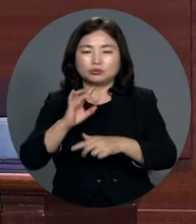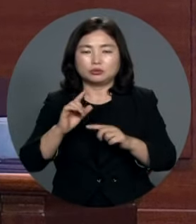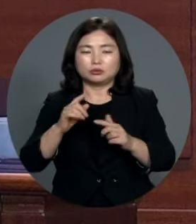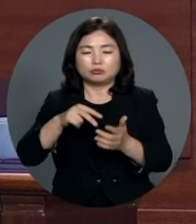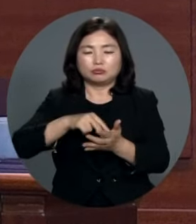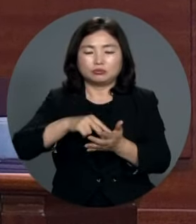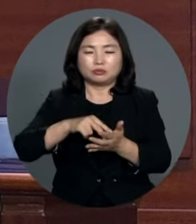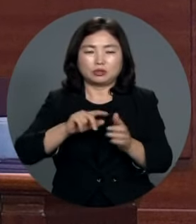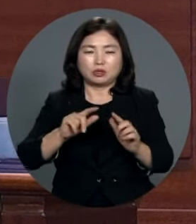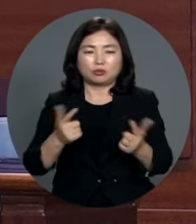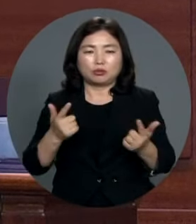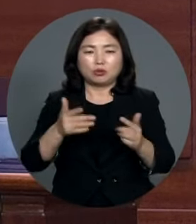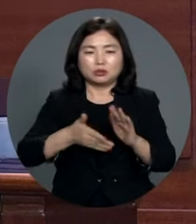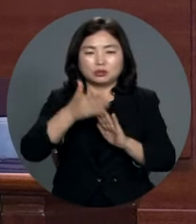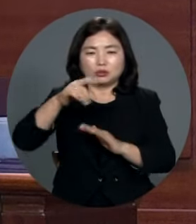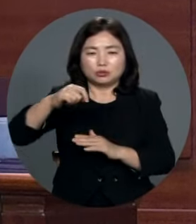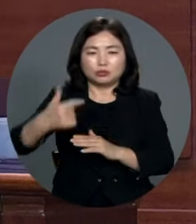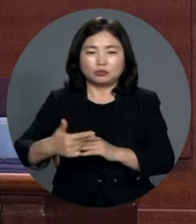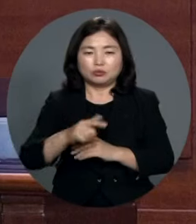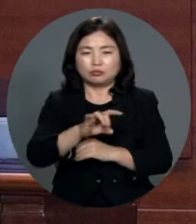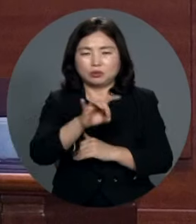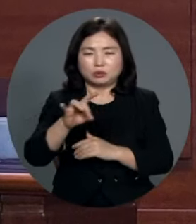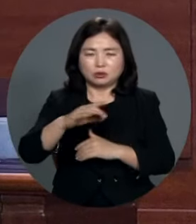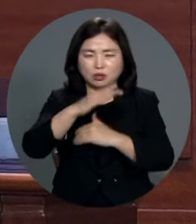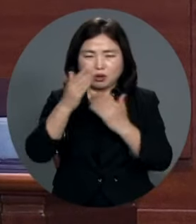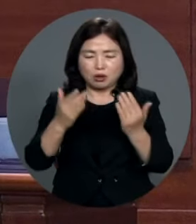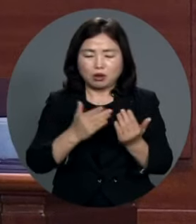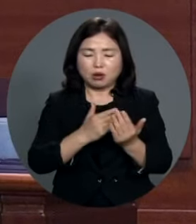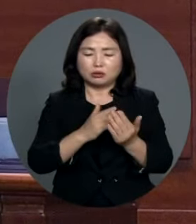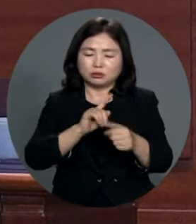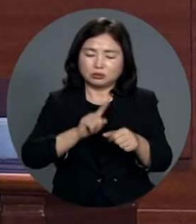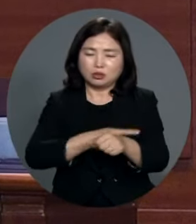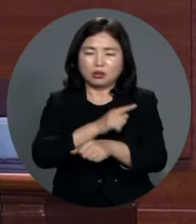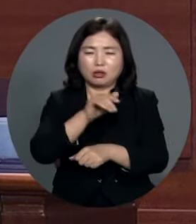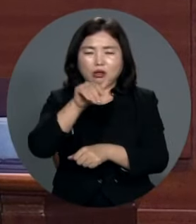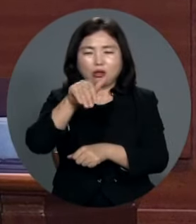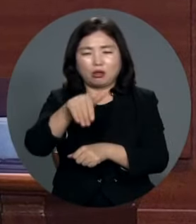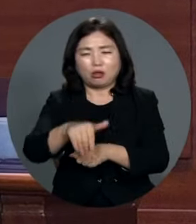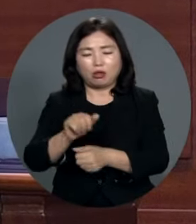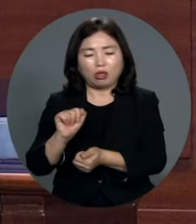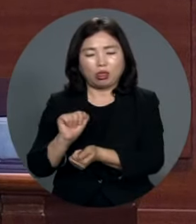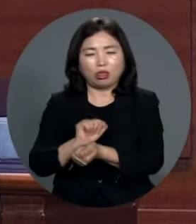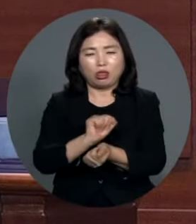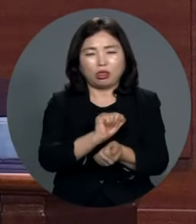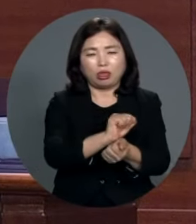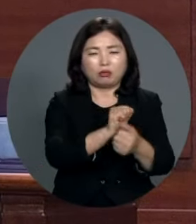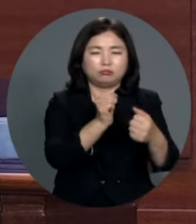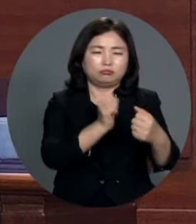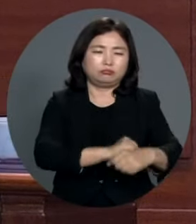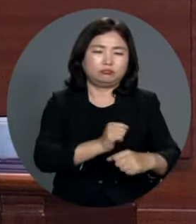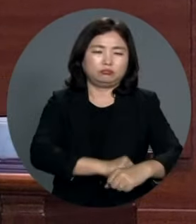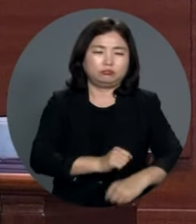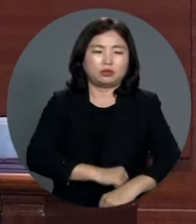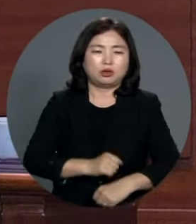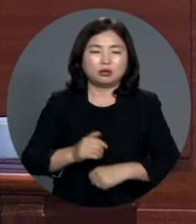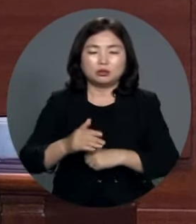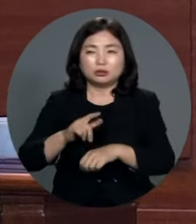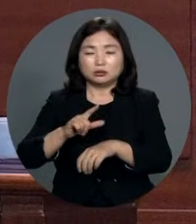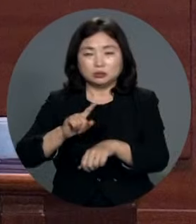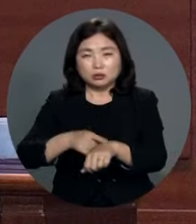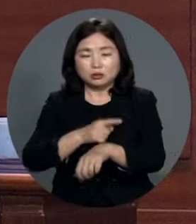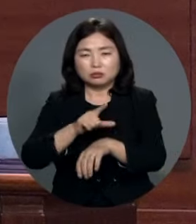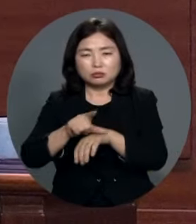아닙니다 시군 한곳 한 곳이 활력을 잃고 도미노식으로 무너져서 지방